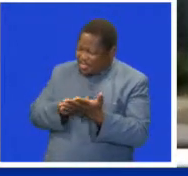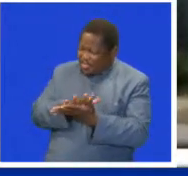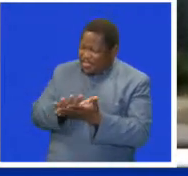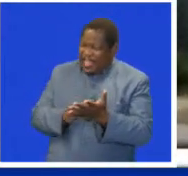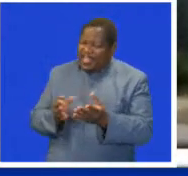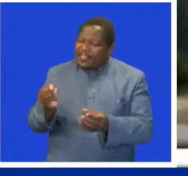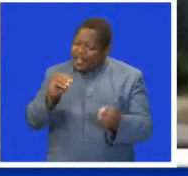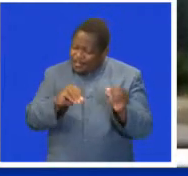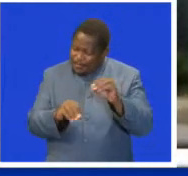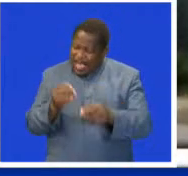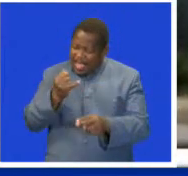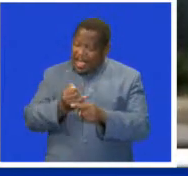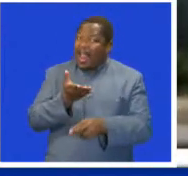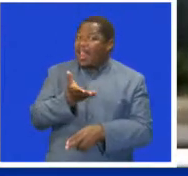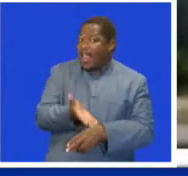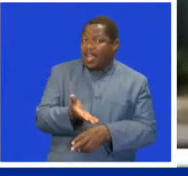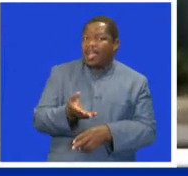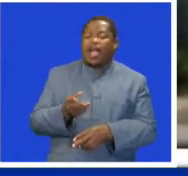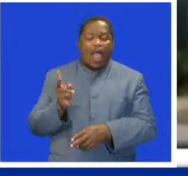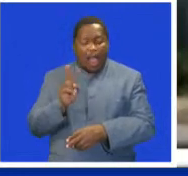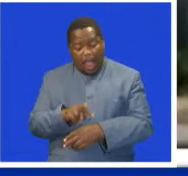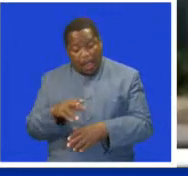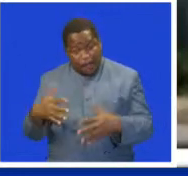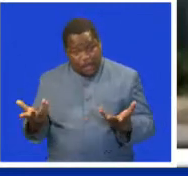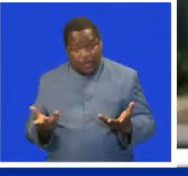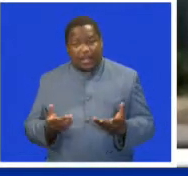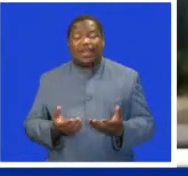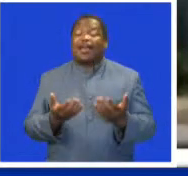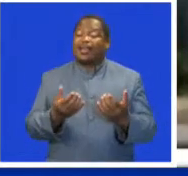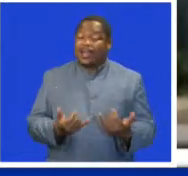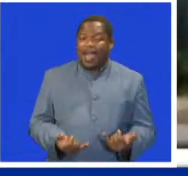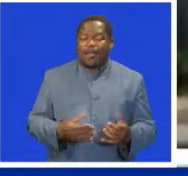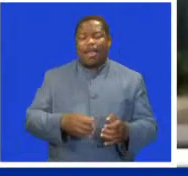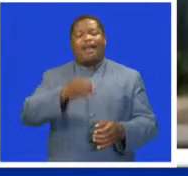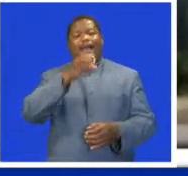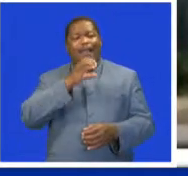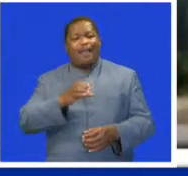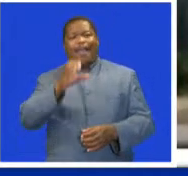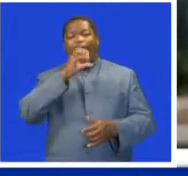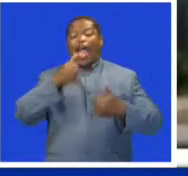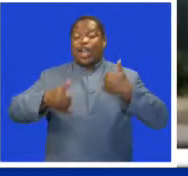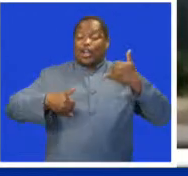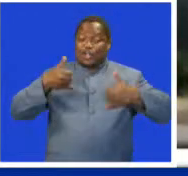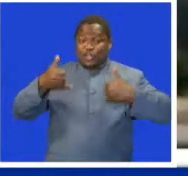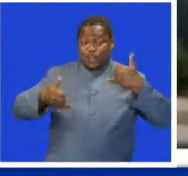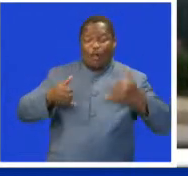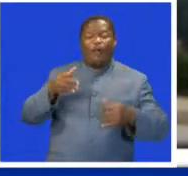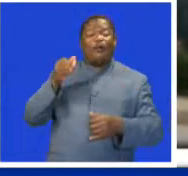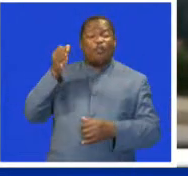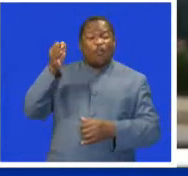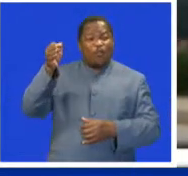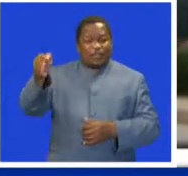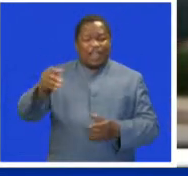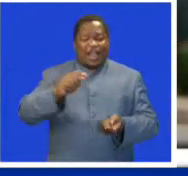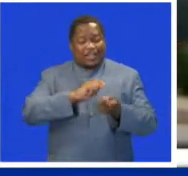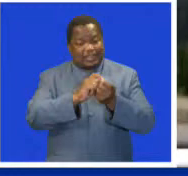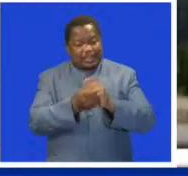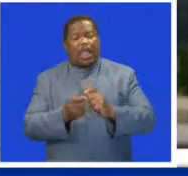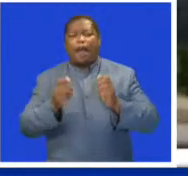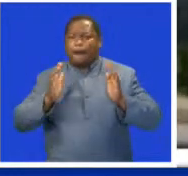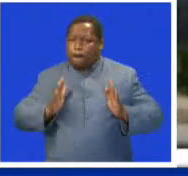nyalo asangangulisi kodwa emva kwesikhathi they may have effect empilweni so into nje vele lenganama standards